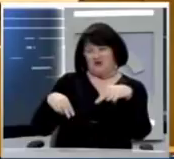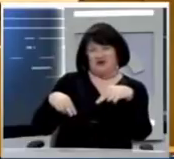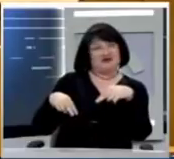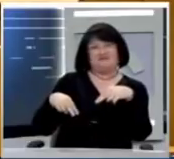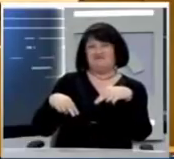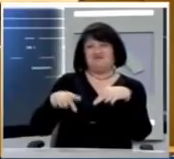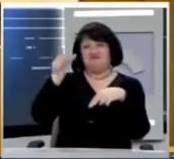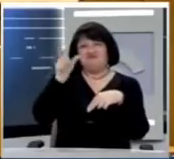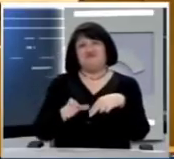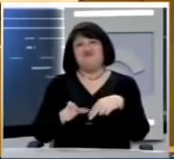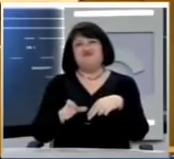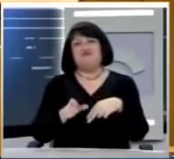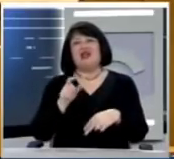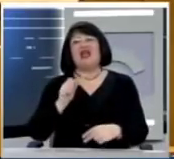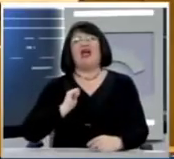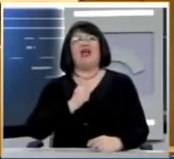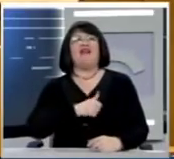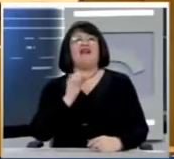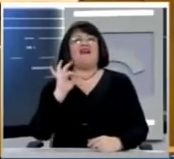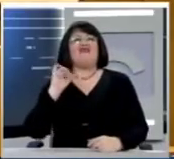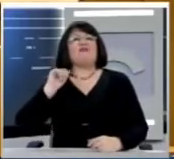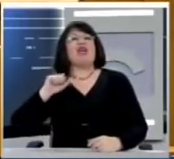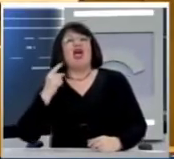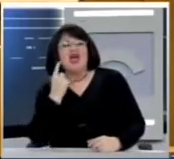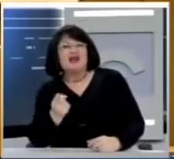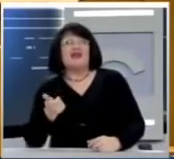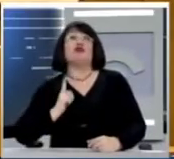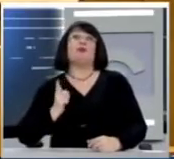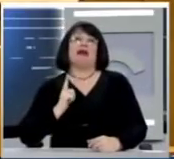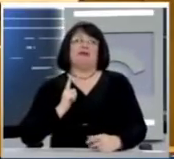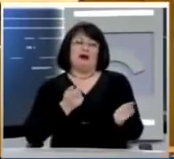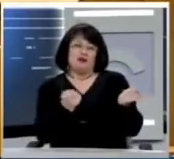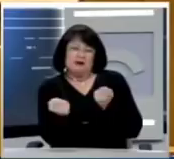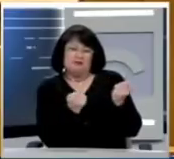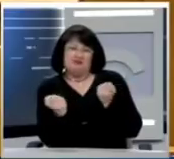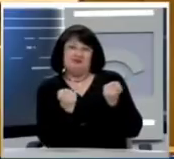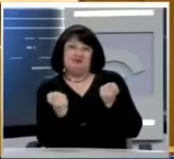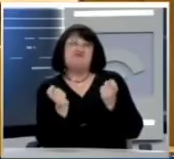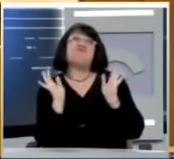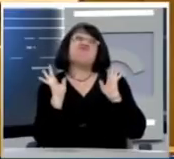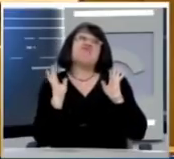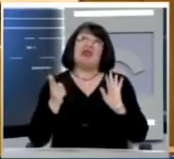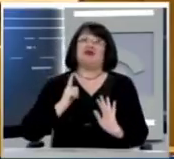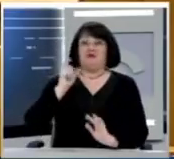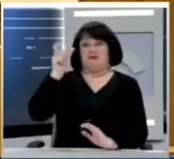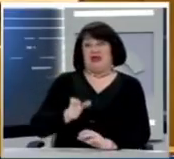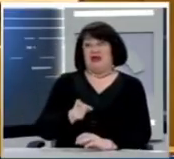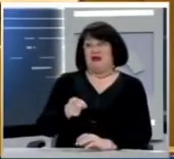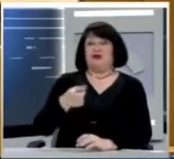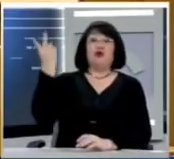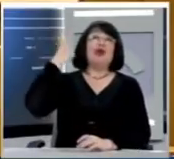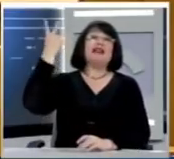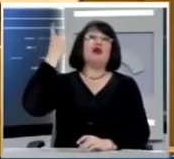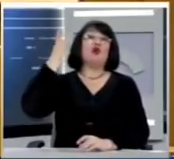στήσει ακόμα και το FBI, ξέρετε. Δεν του το είχα. Γιατί άκουσα να μας